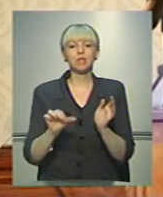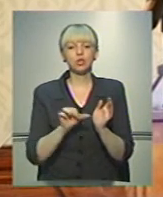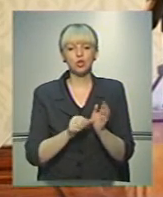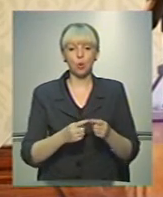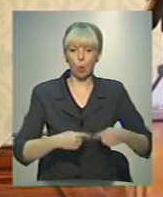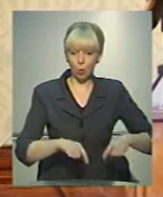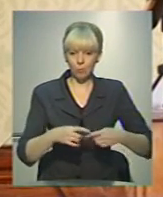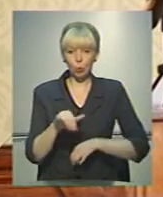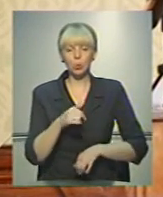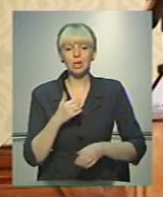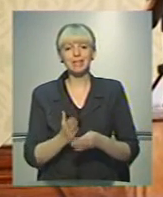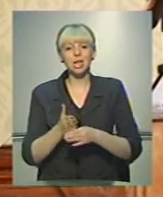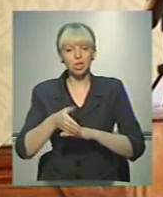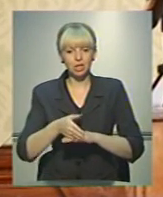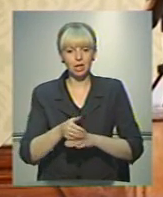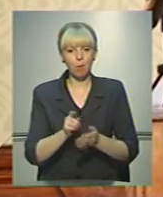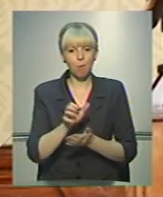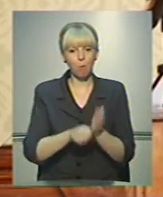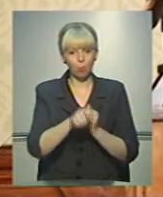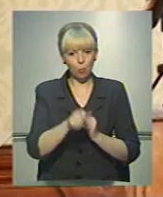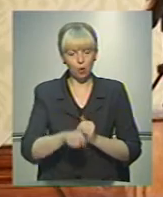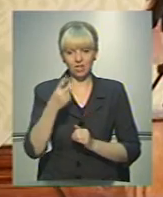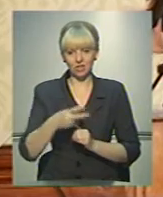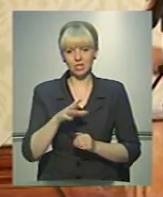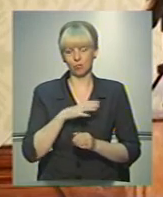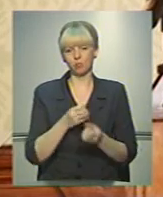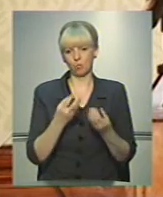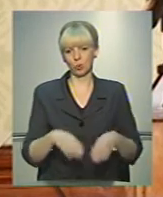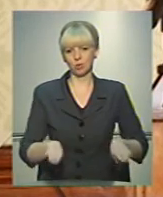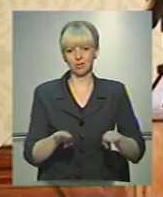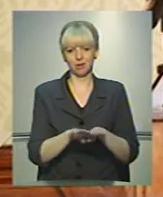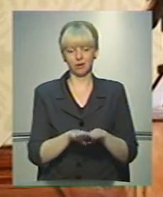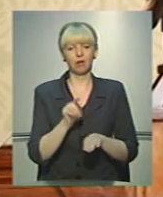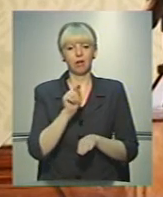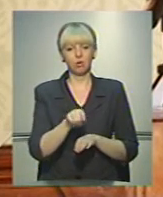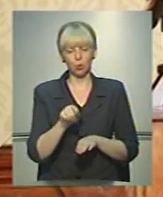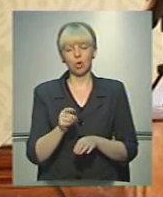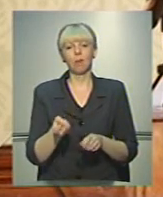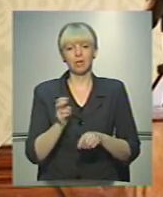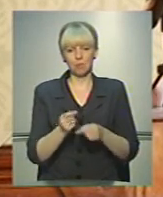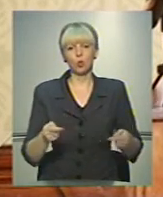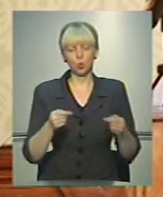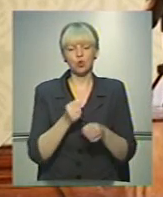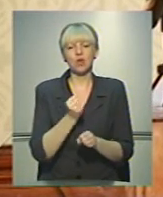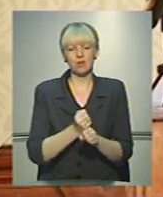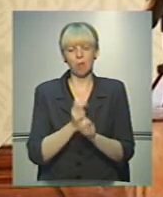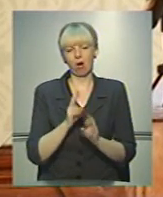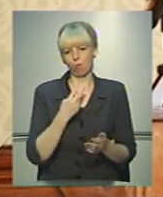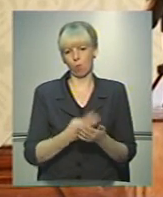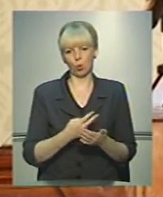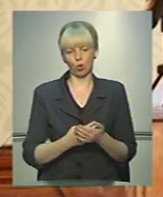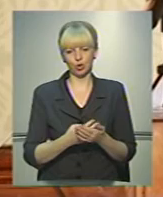186 об'єктів, куди зайшли податківці, 20 були просто закриті. Туди ми прийдемо точно, відпрацюємо як